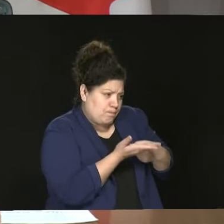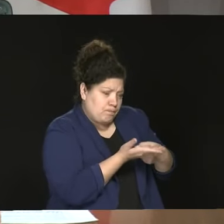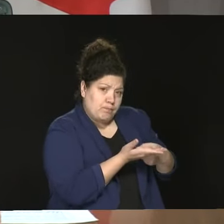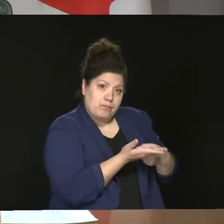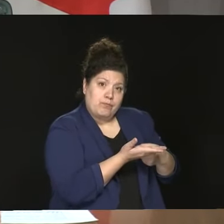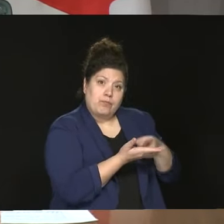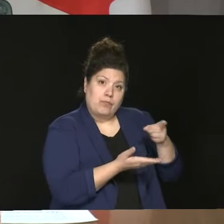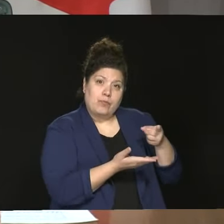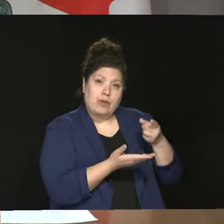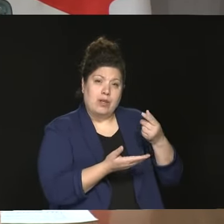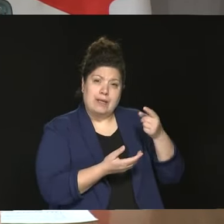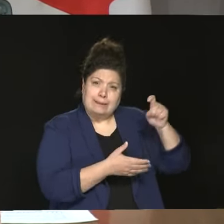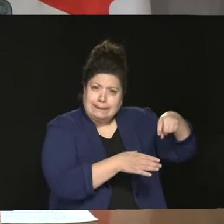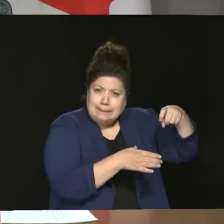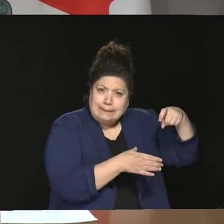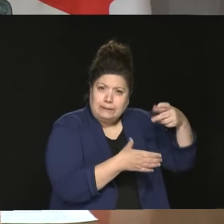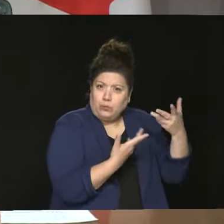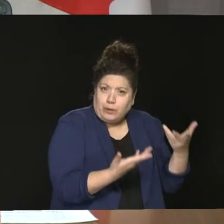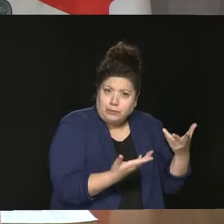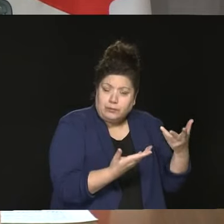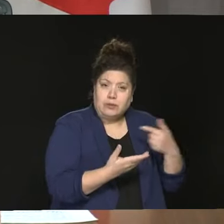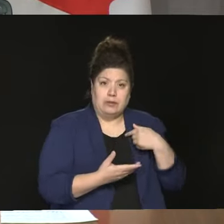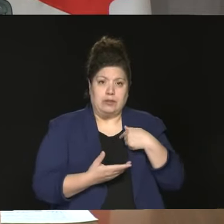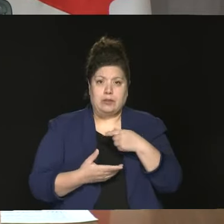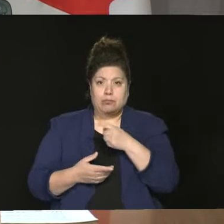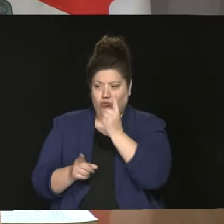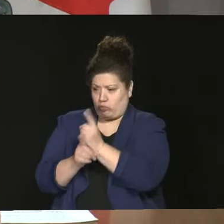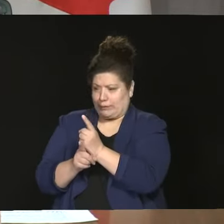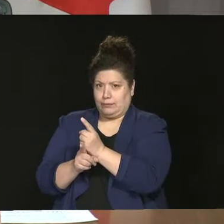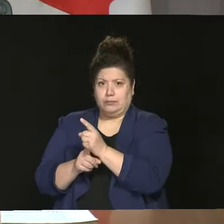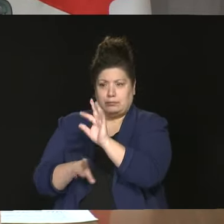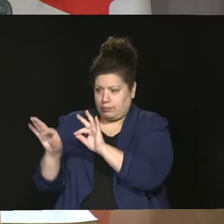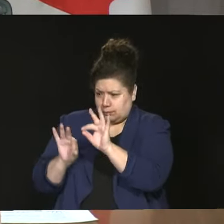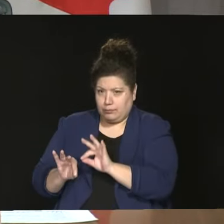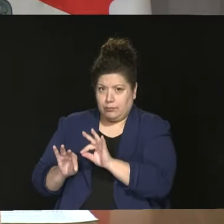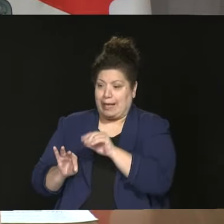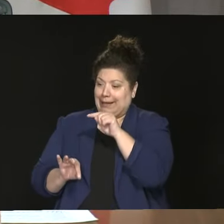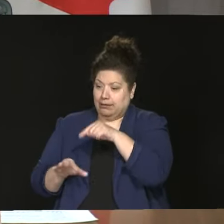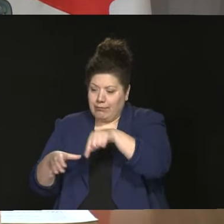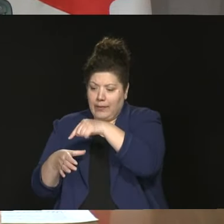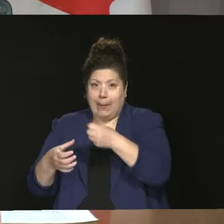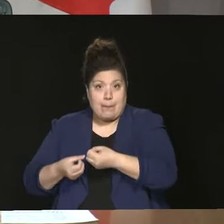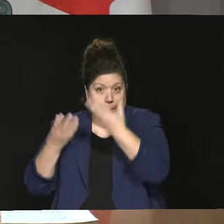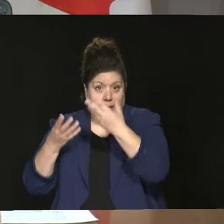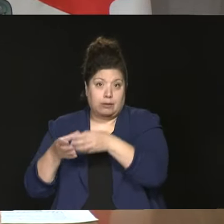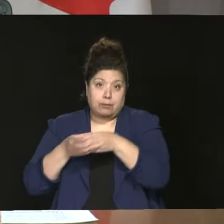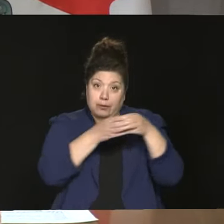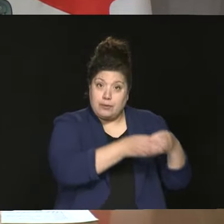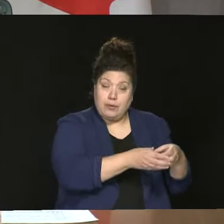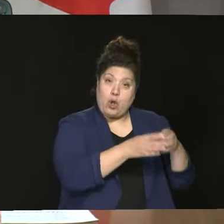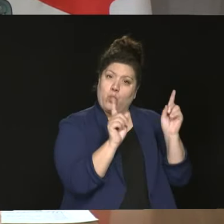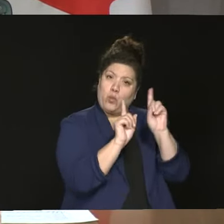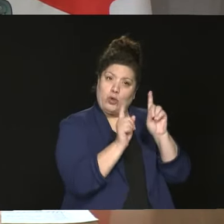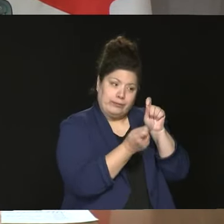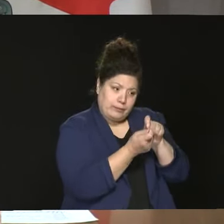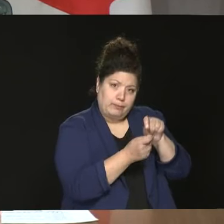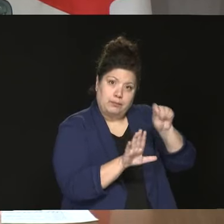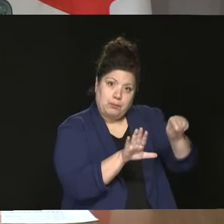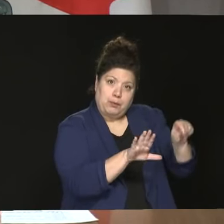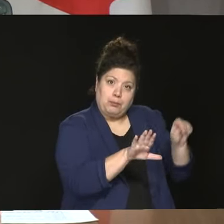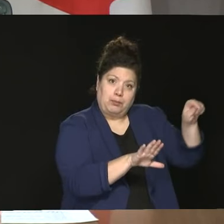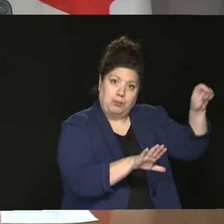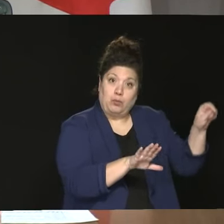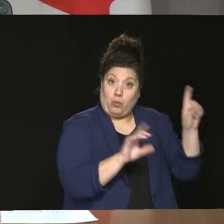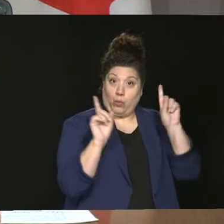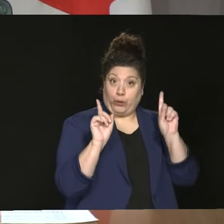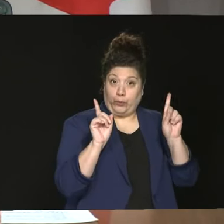teams, the right numbers, the right places to send the Canadian Armed Forces members. que